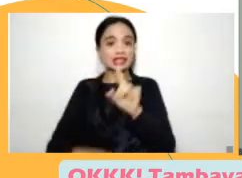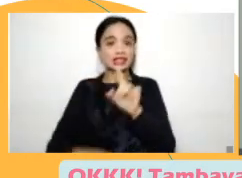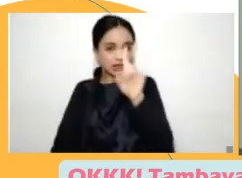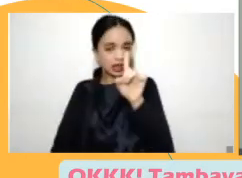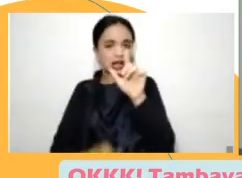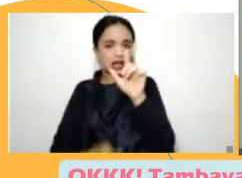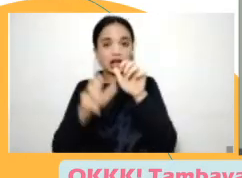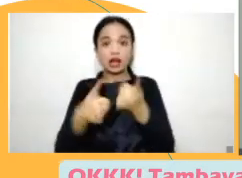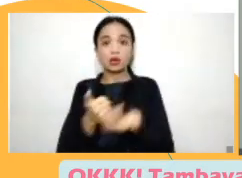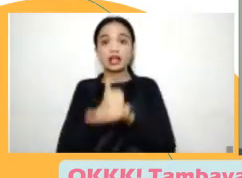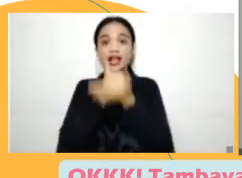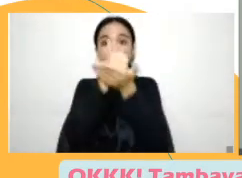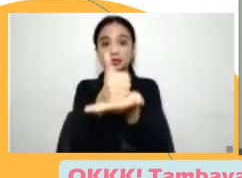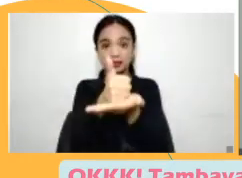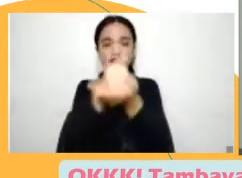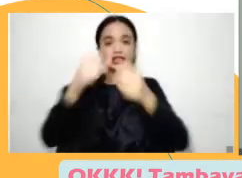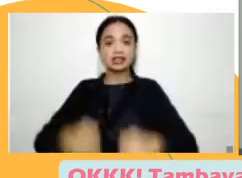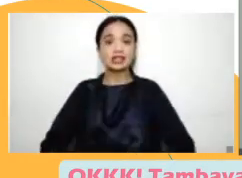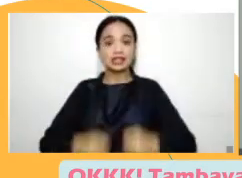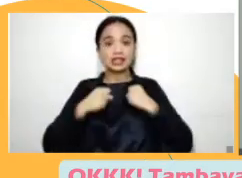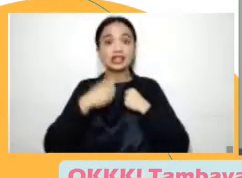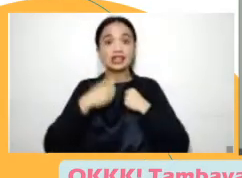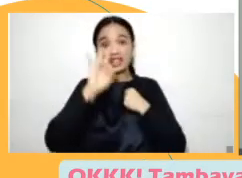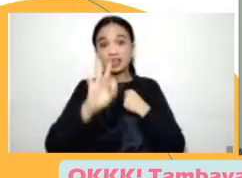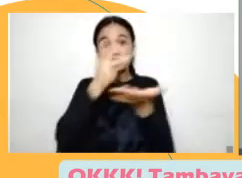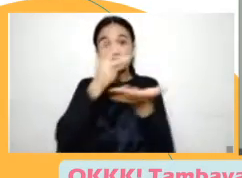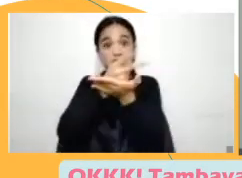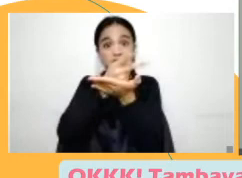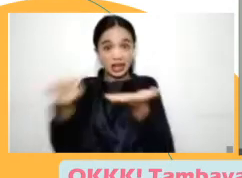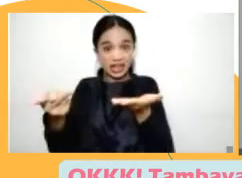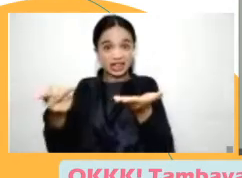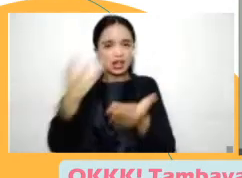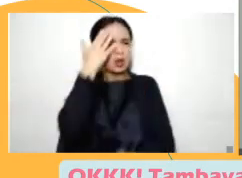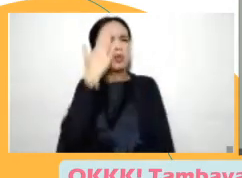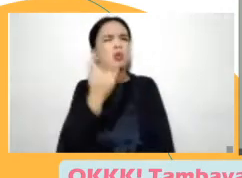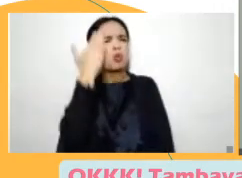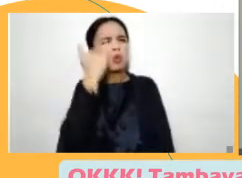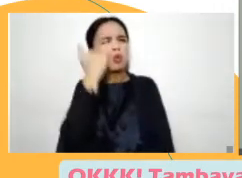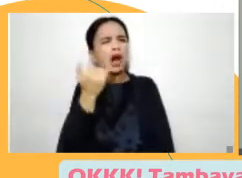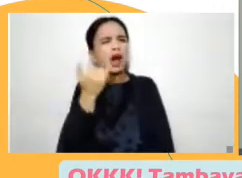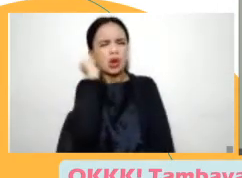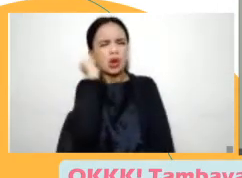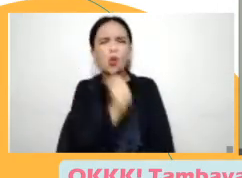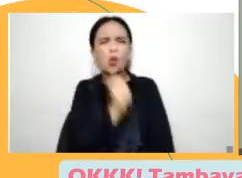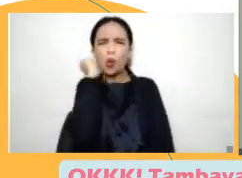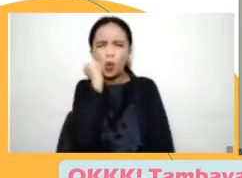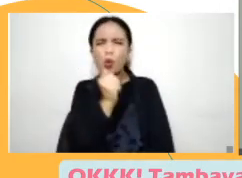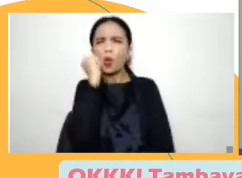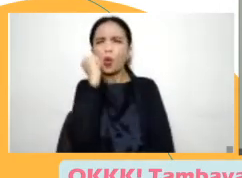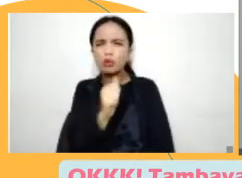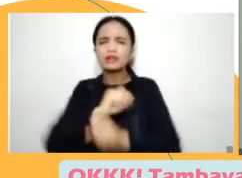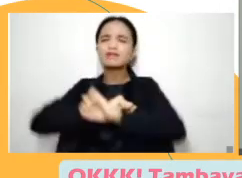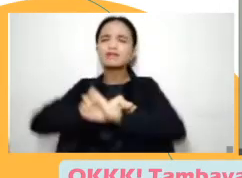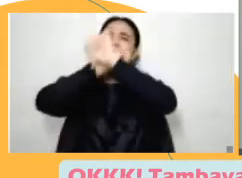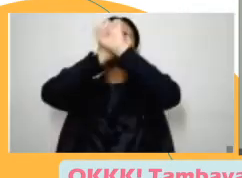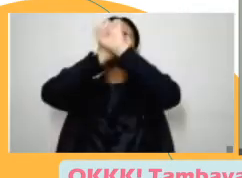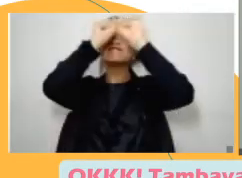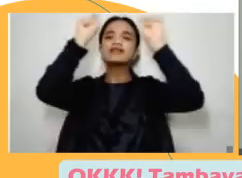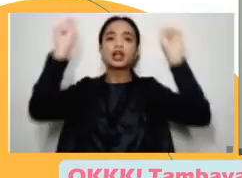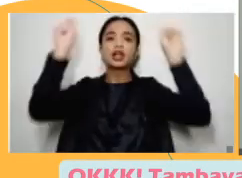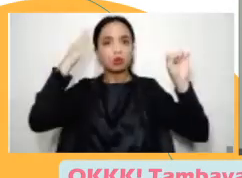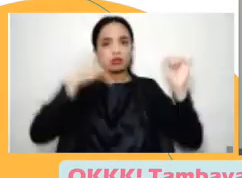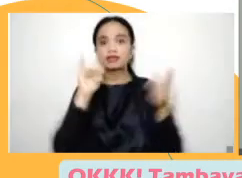sa pagbangon pag tayo ay nadadapa ay, bakit ba tayo araw-araw bumabangon? Yun ang